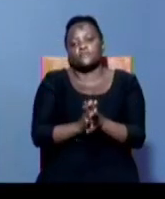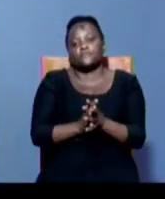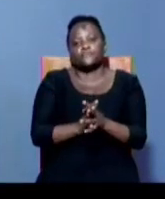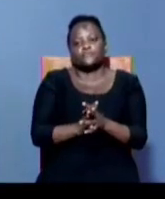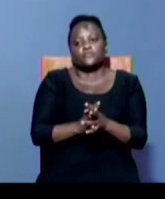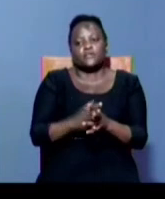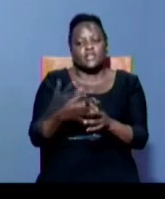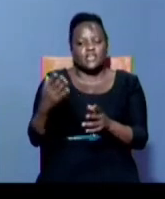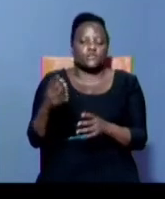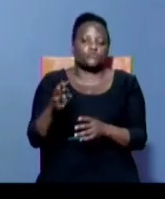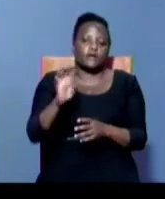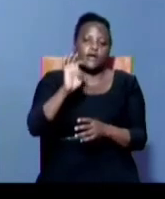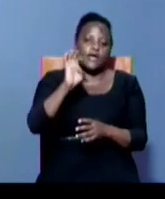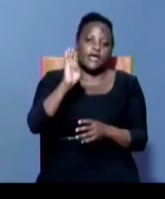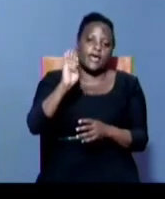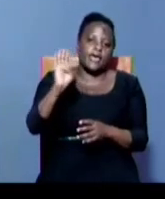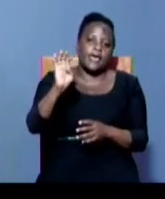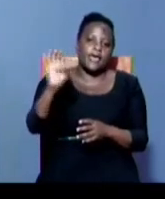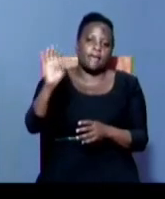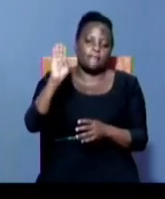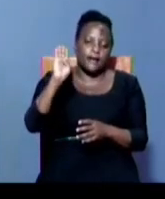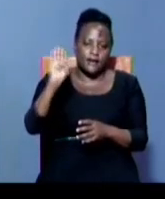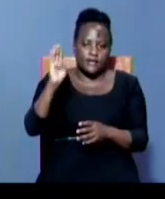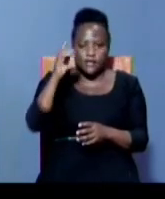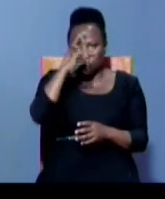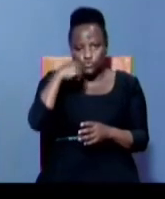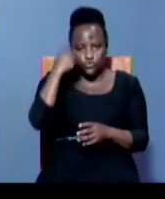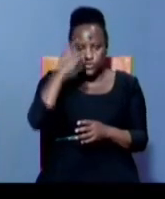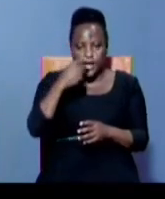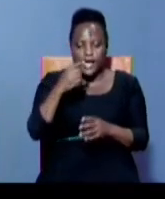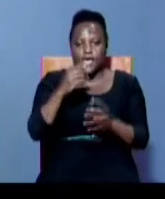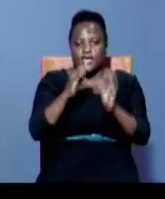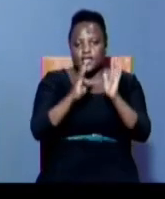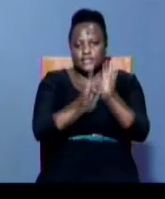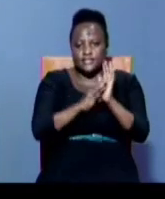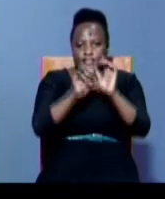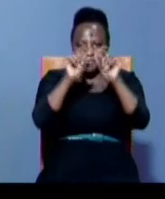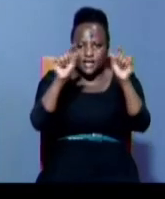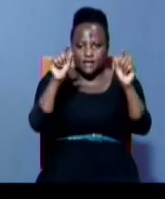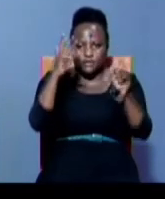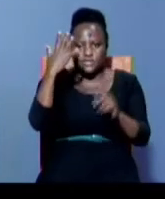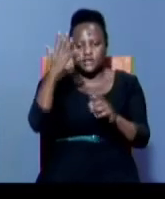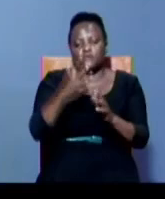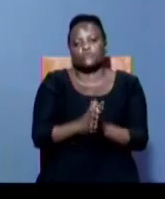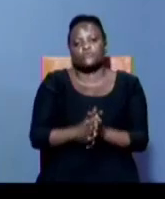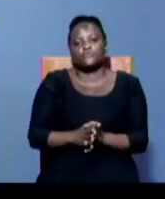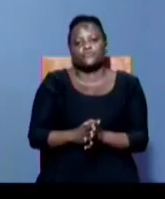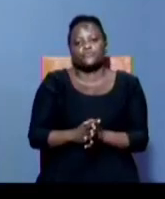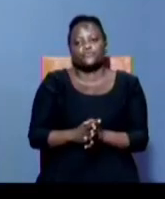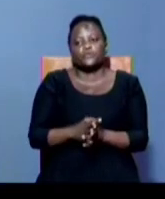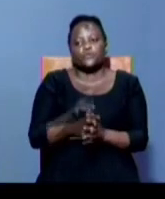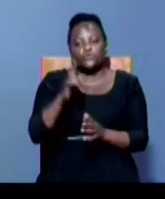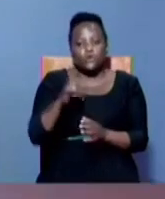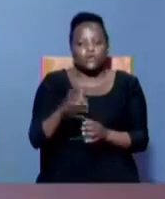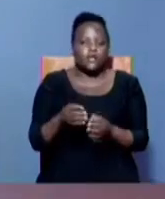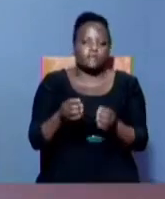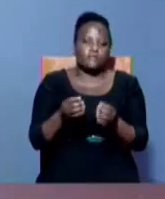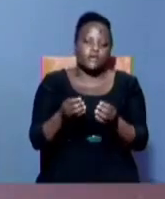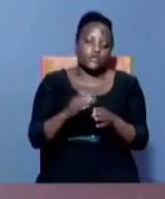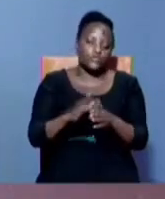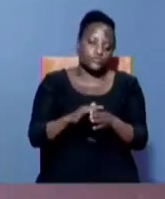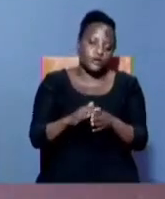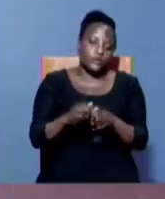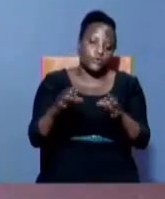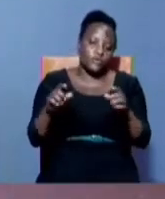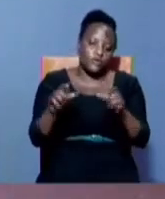9 mstari wa 5. Hata ukiwa na ile lugha ya Kiingereza, zile nani versions za Kiingereza, utaona linatumika kwenye hilo fungu. Mimi